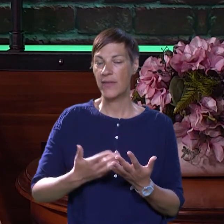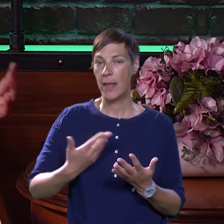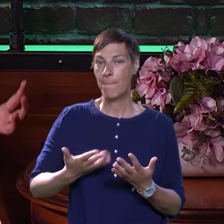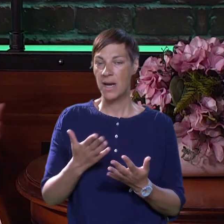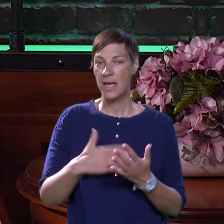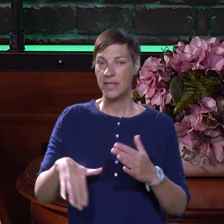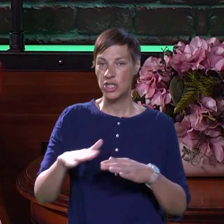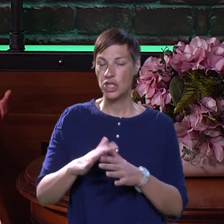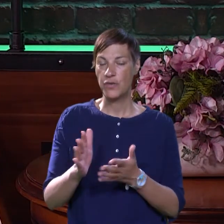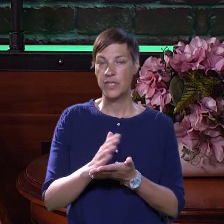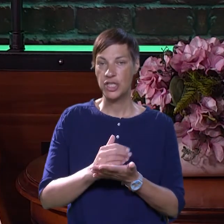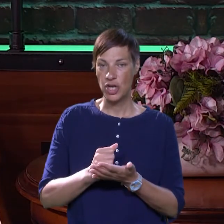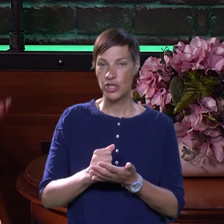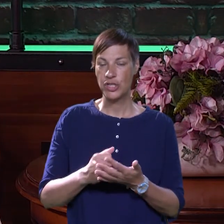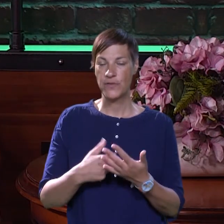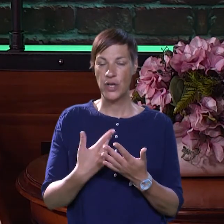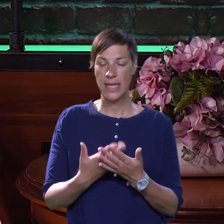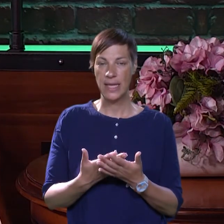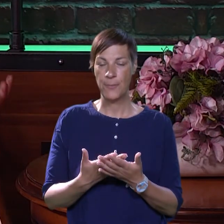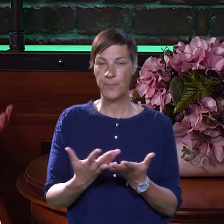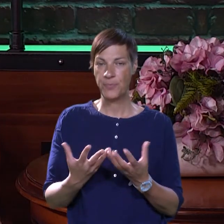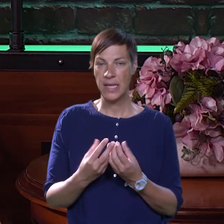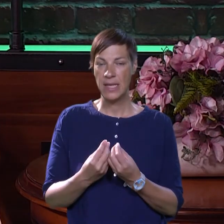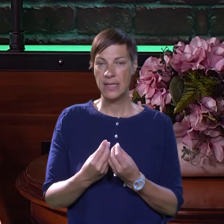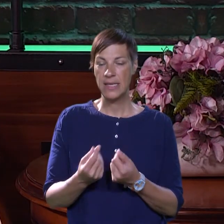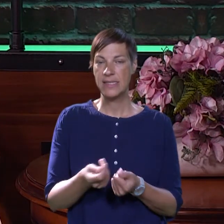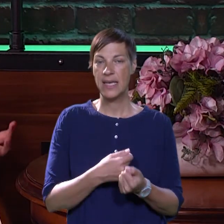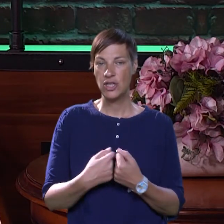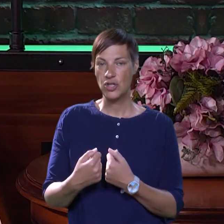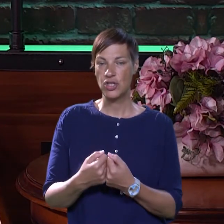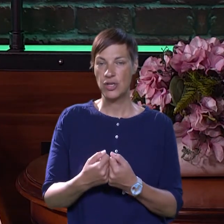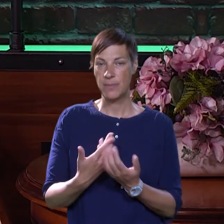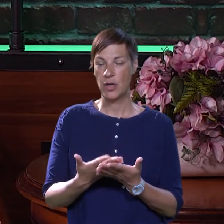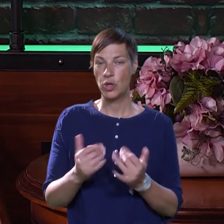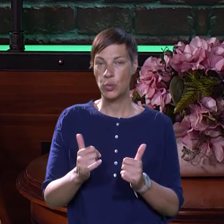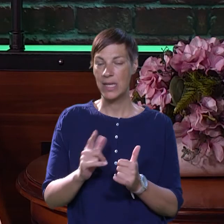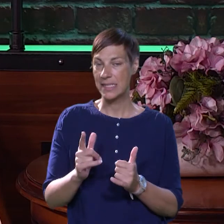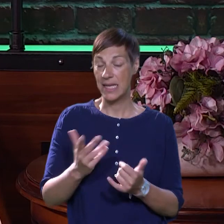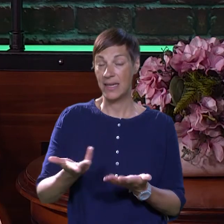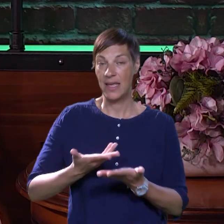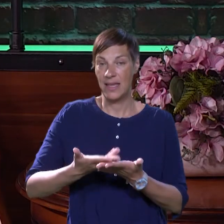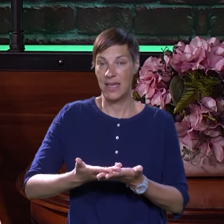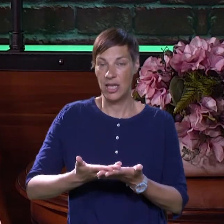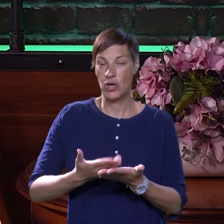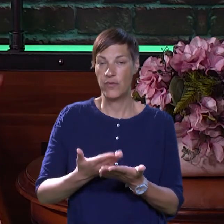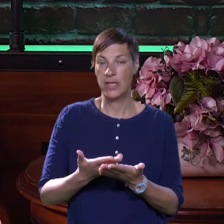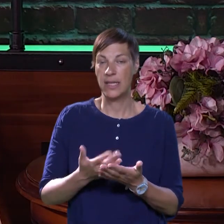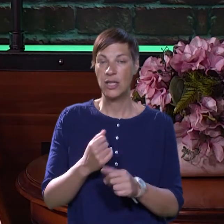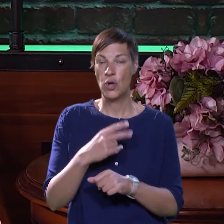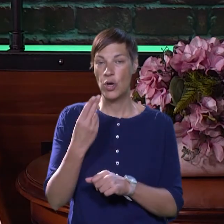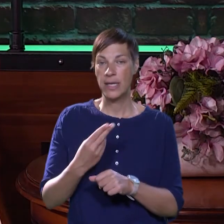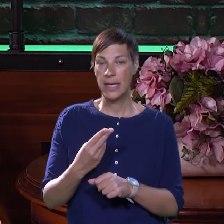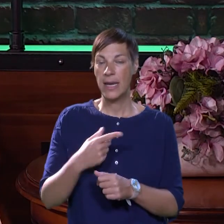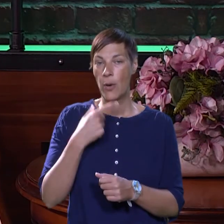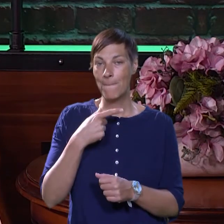da ga mladi što više osvoje, da bude njihov, da zajedno sa organizacijama koje tu jesu, ali to nije njihovo, dakle da to